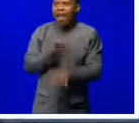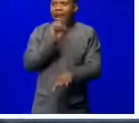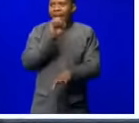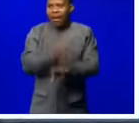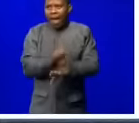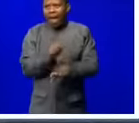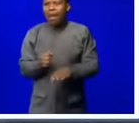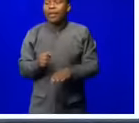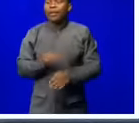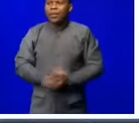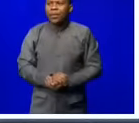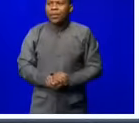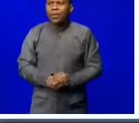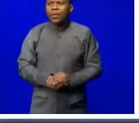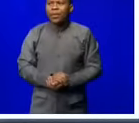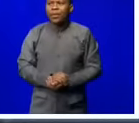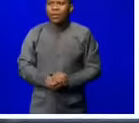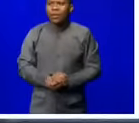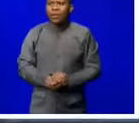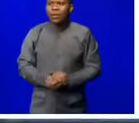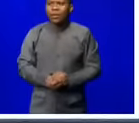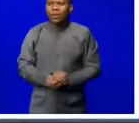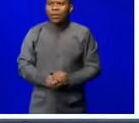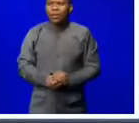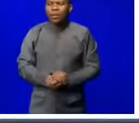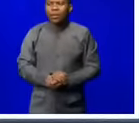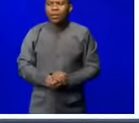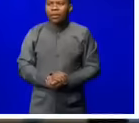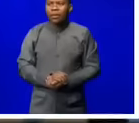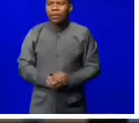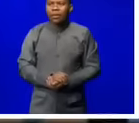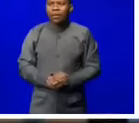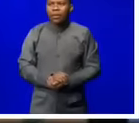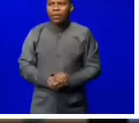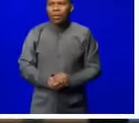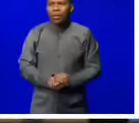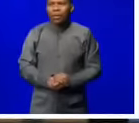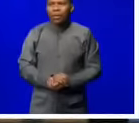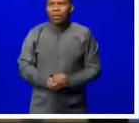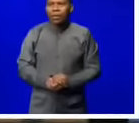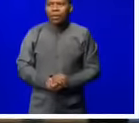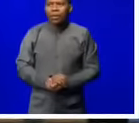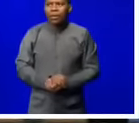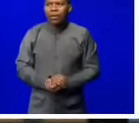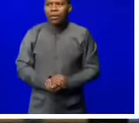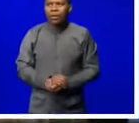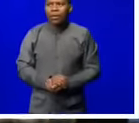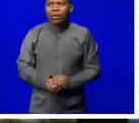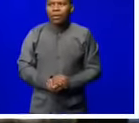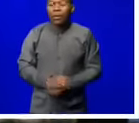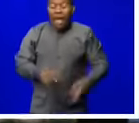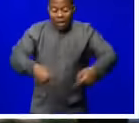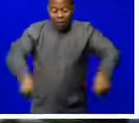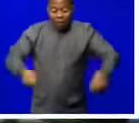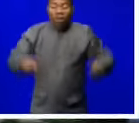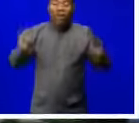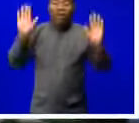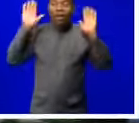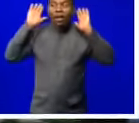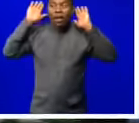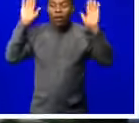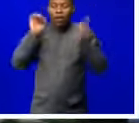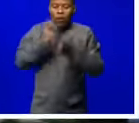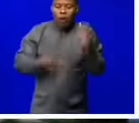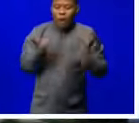ngikho lokuphuma lokusita ukuthi senyuse elizinga le fresh dlala Anzi ingolo nomhlelo sta ukijima sibukele to leti